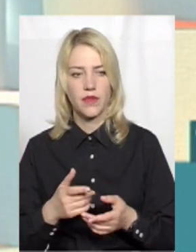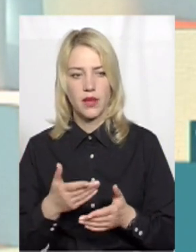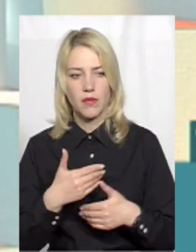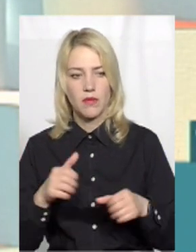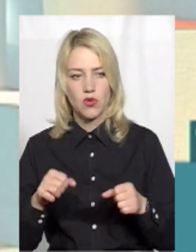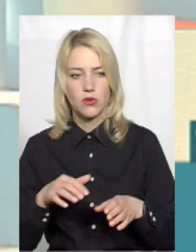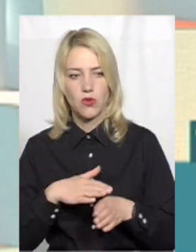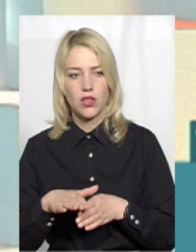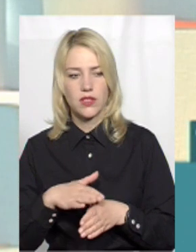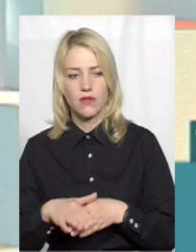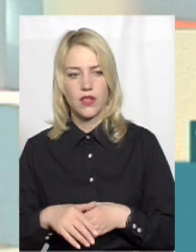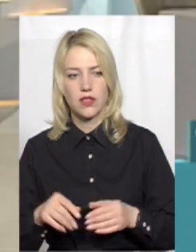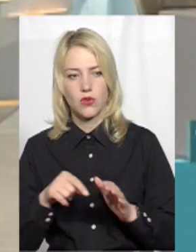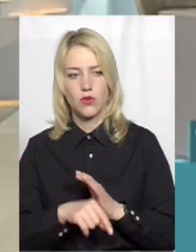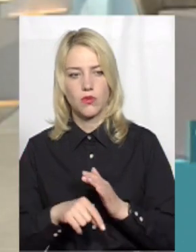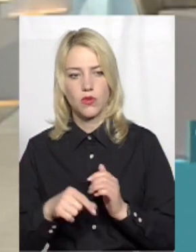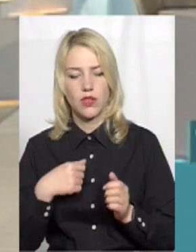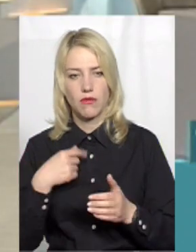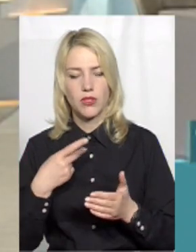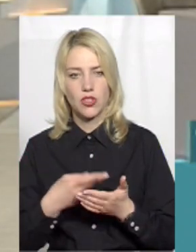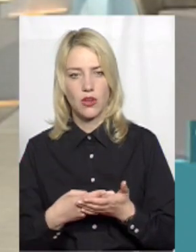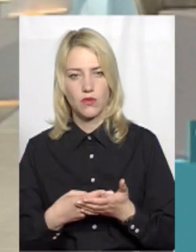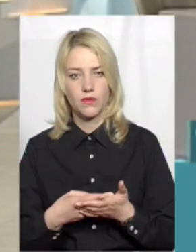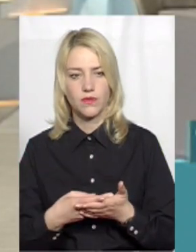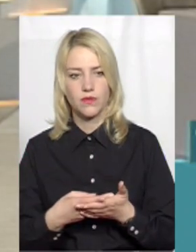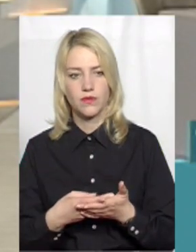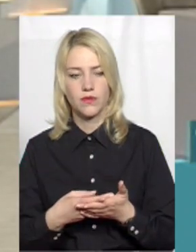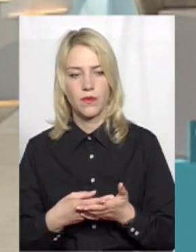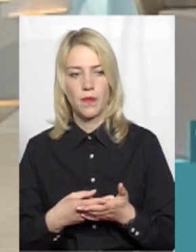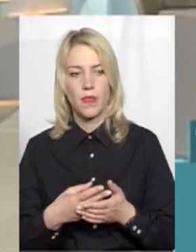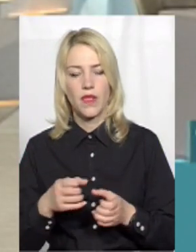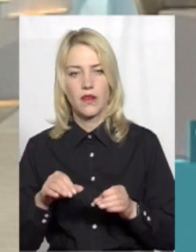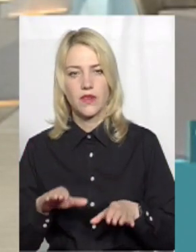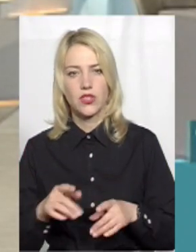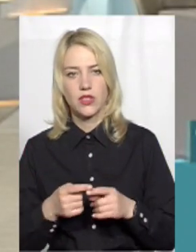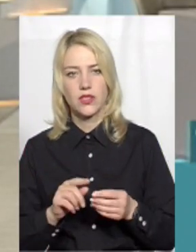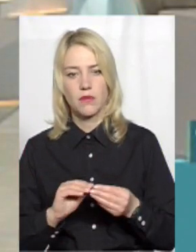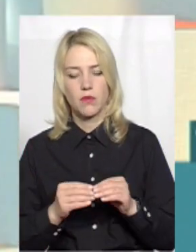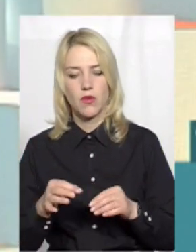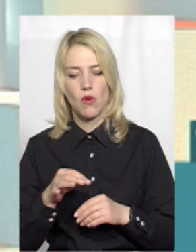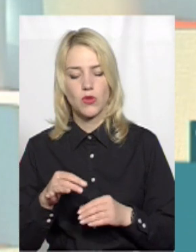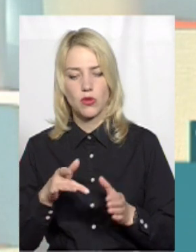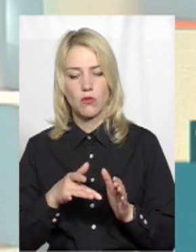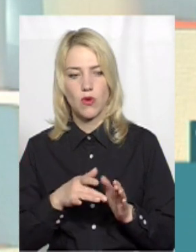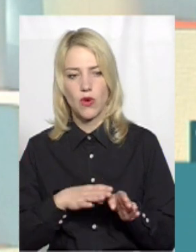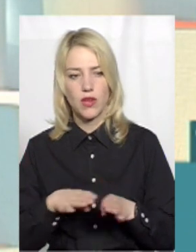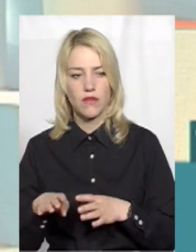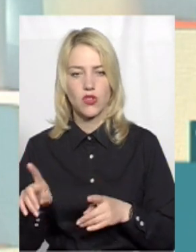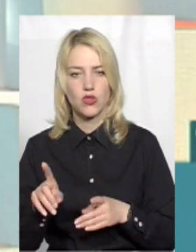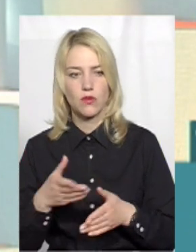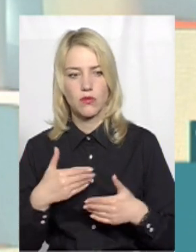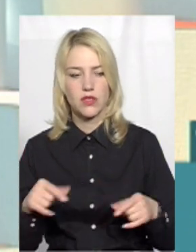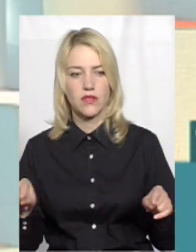можемо реалізувати. Тобто я вбачаю вирішення цієї проблеми на обласному рівні в тому, що ми